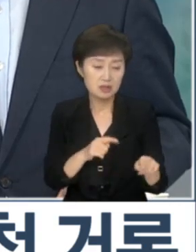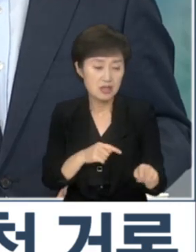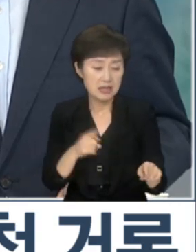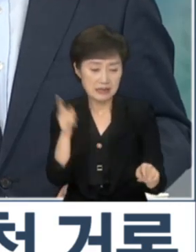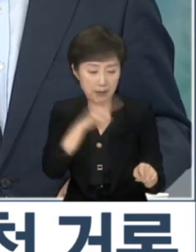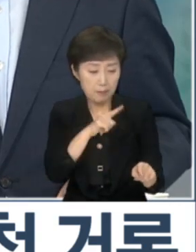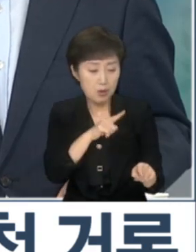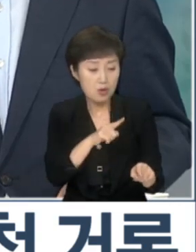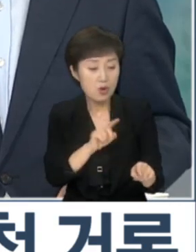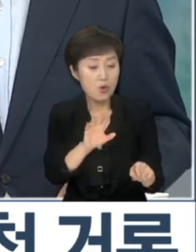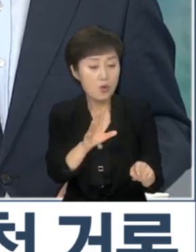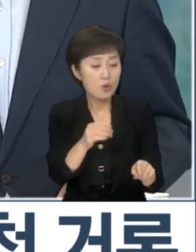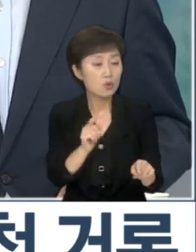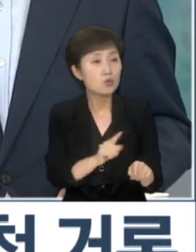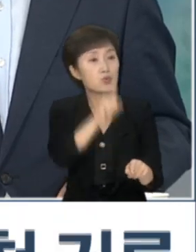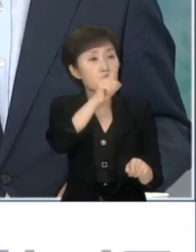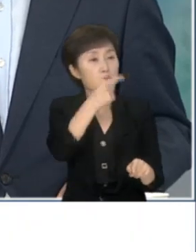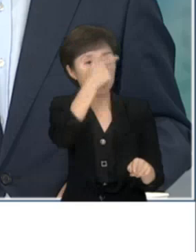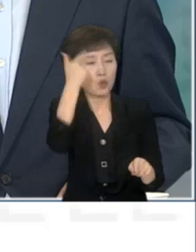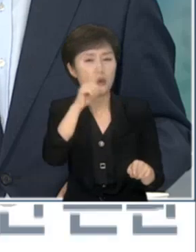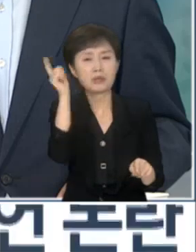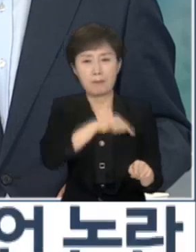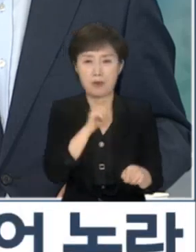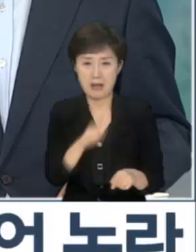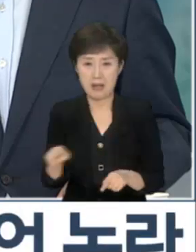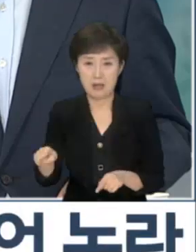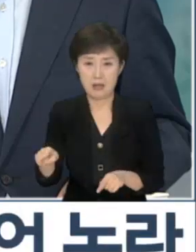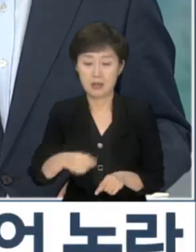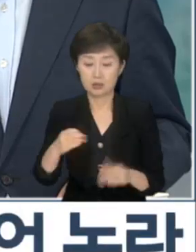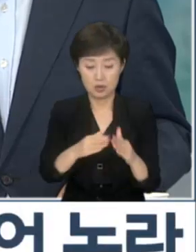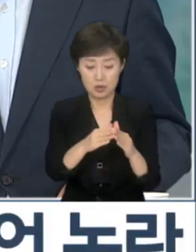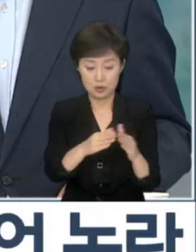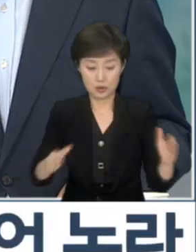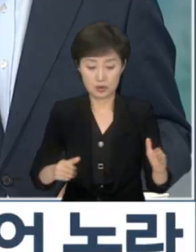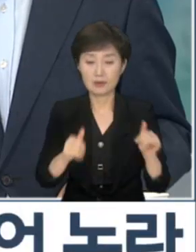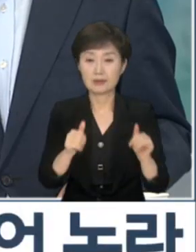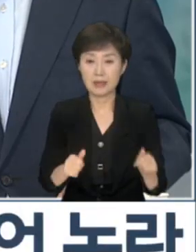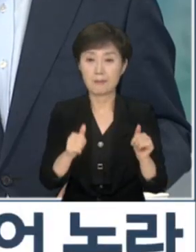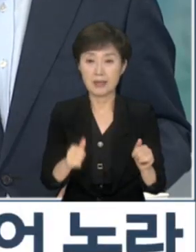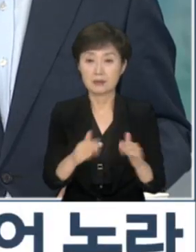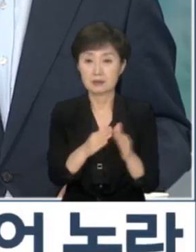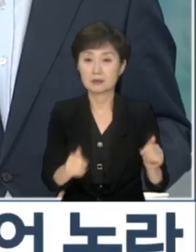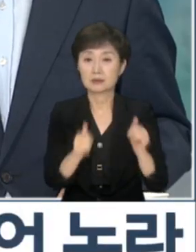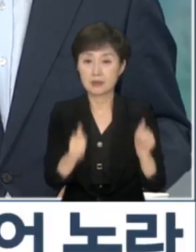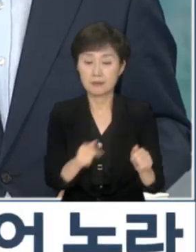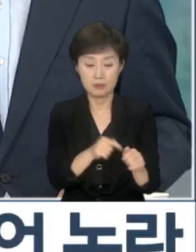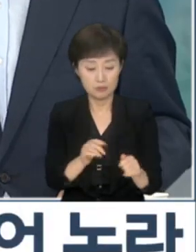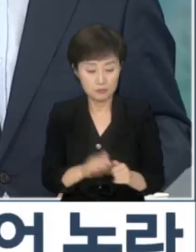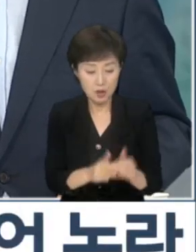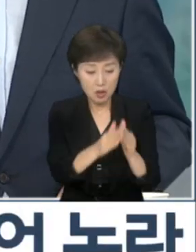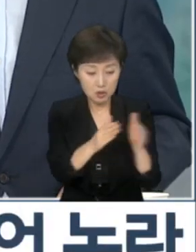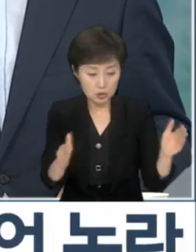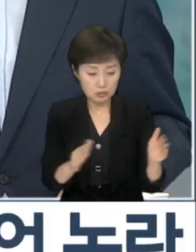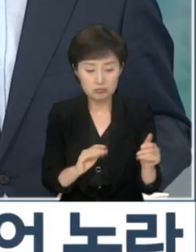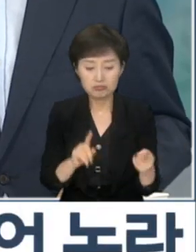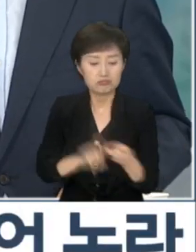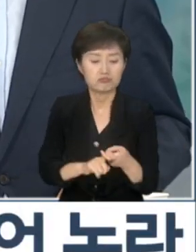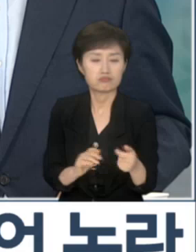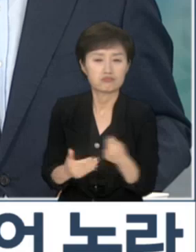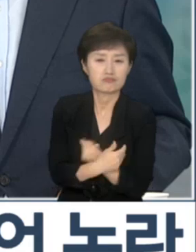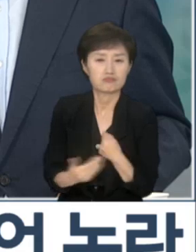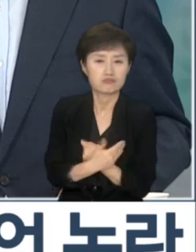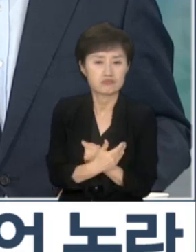말까지도 했었어요 그리고 전두환 씨의 그 재판 받는 과정에 대해서 전두환씨를 옹호하는